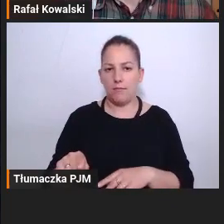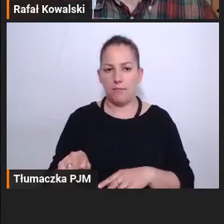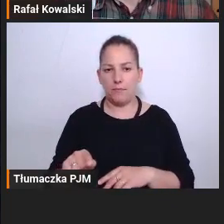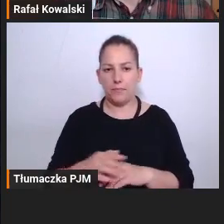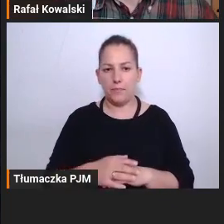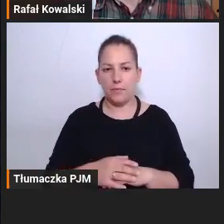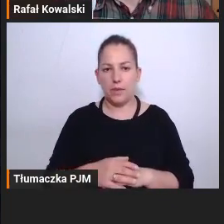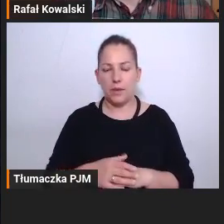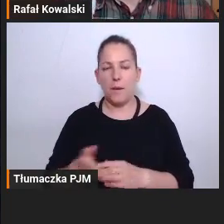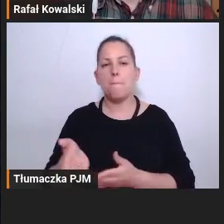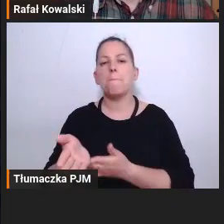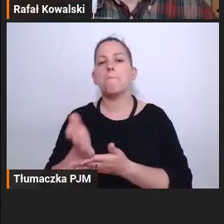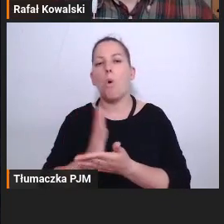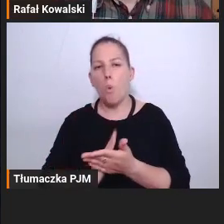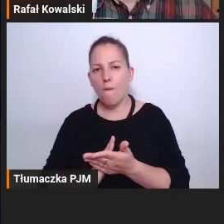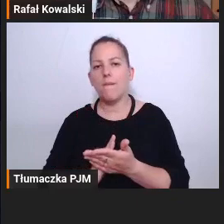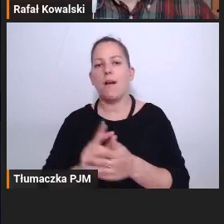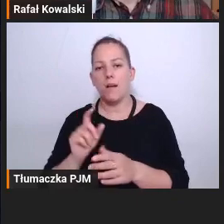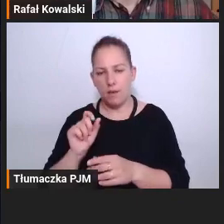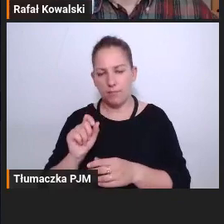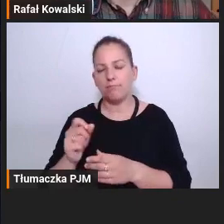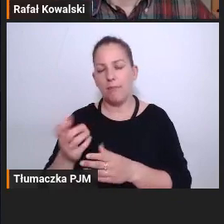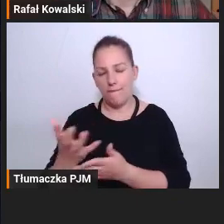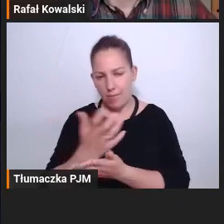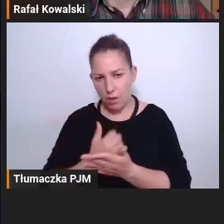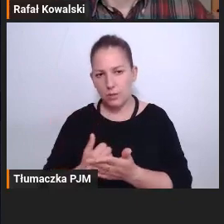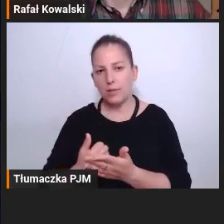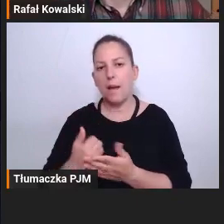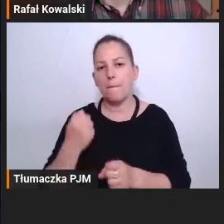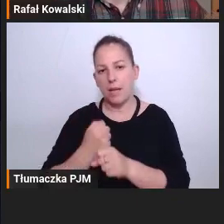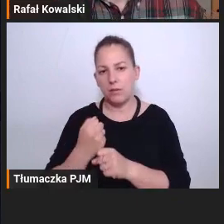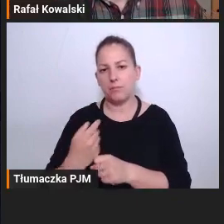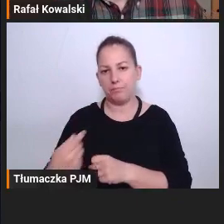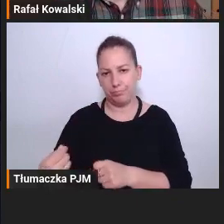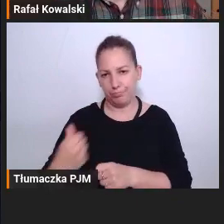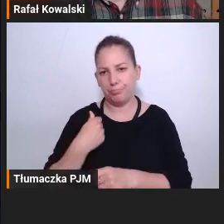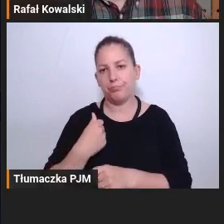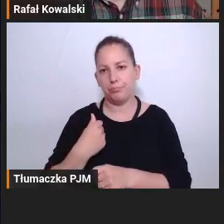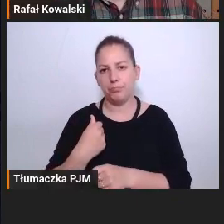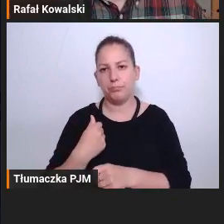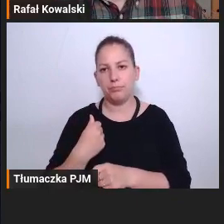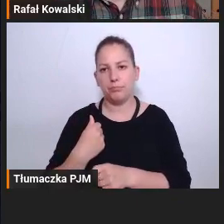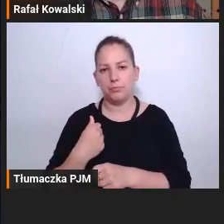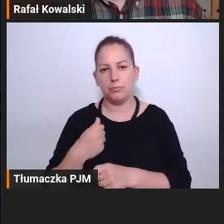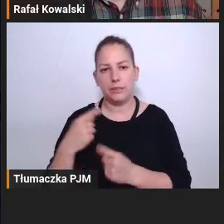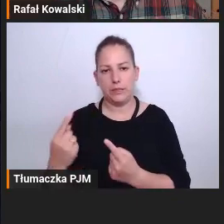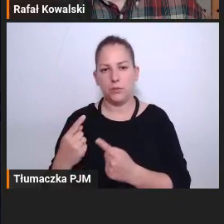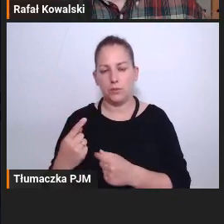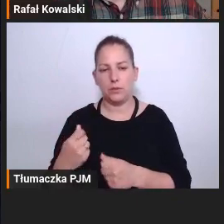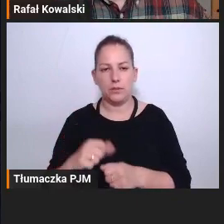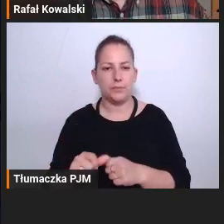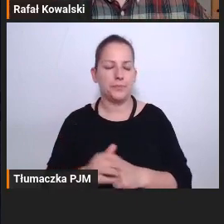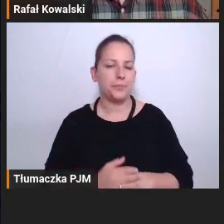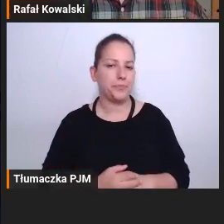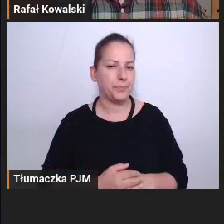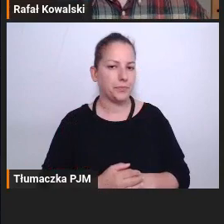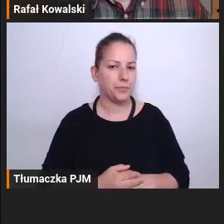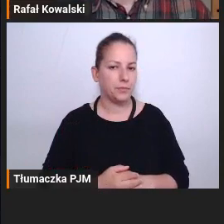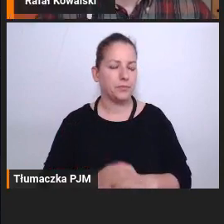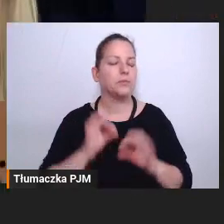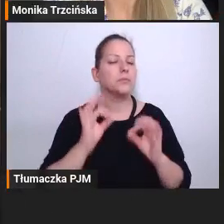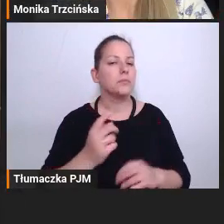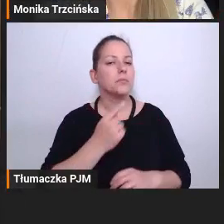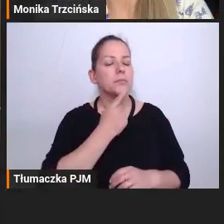ta połowa wynagrodzenia pracownikowi w tej sytuacji się należy. Dobrze, a powiedz,